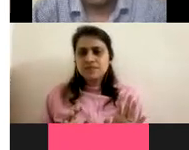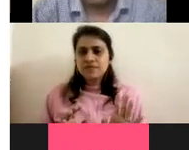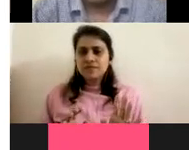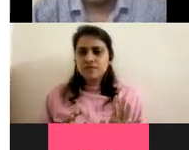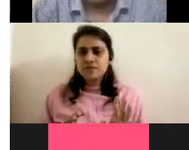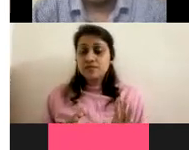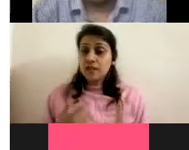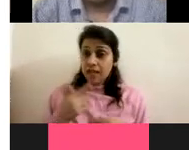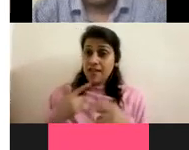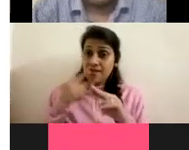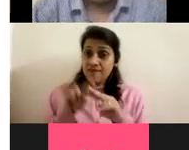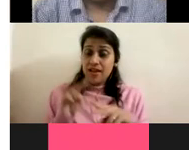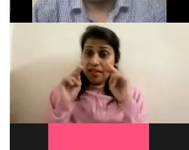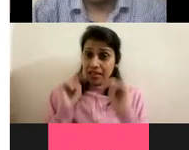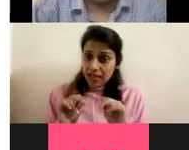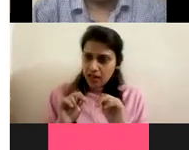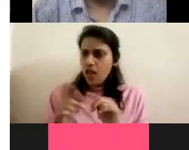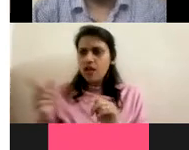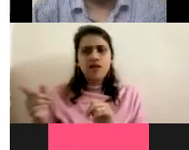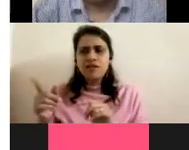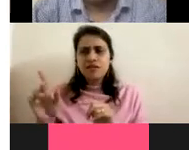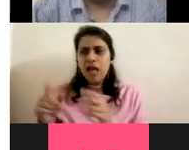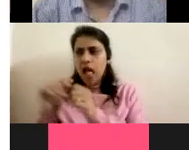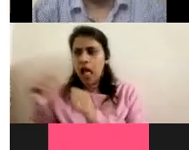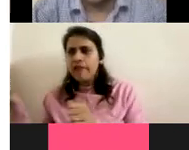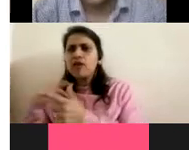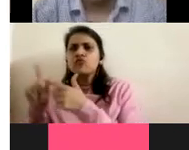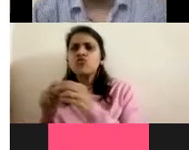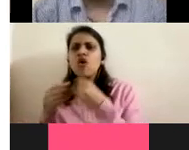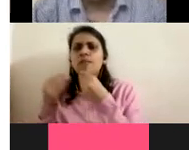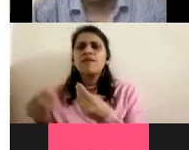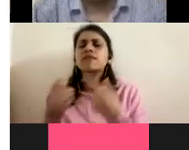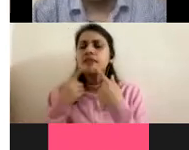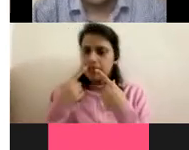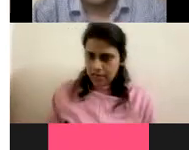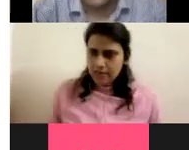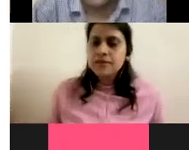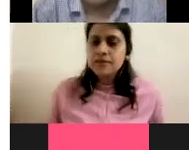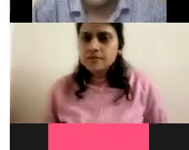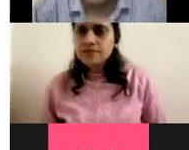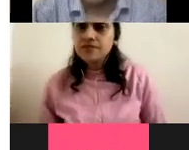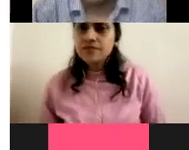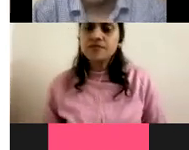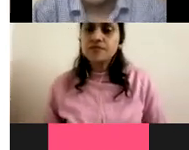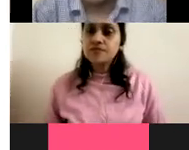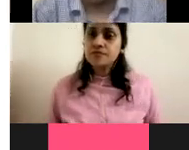in the manner I require, so I will give another job. Got Sakshi. Keshav, you would like to say something?